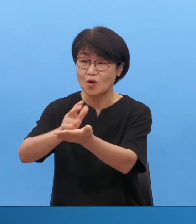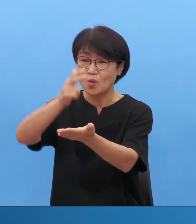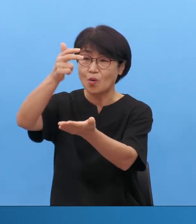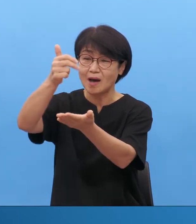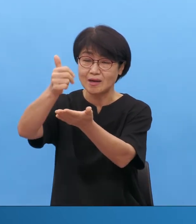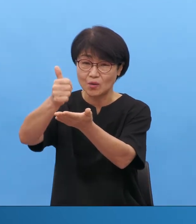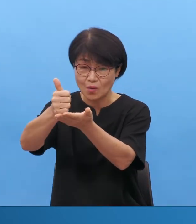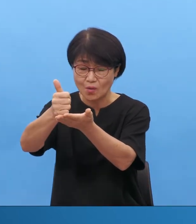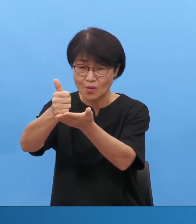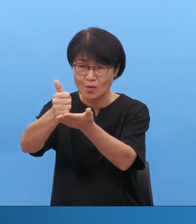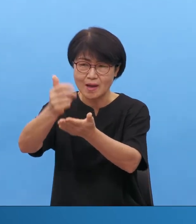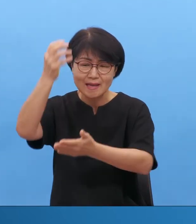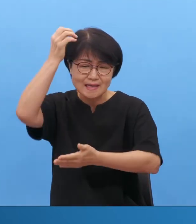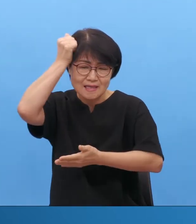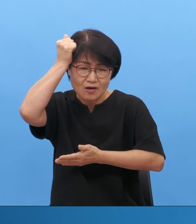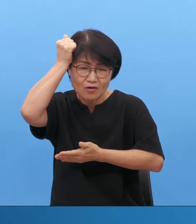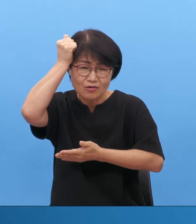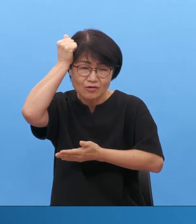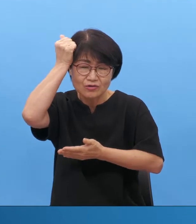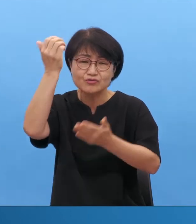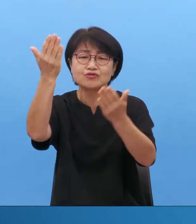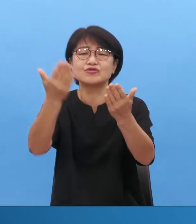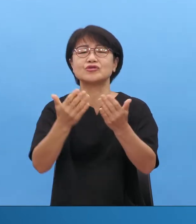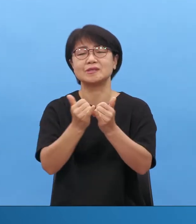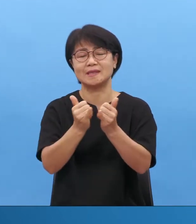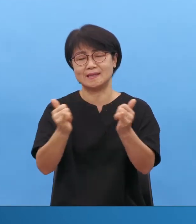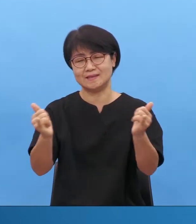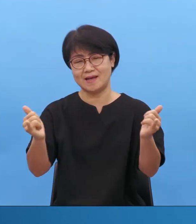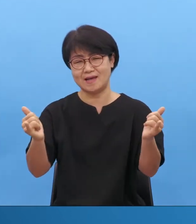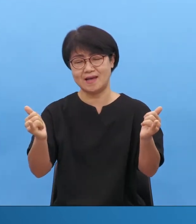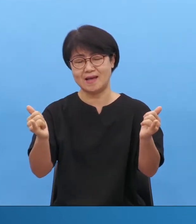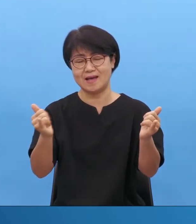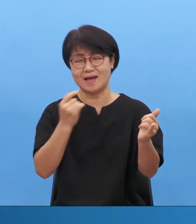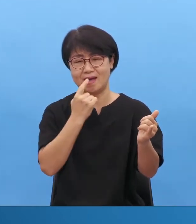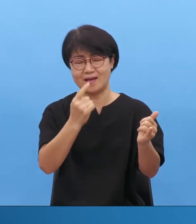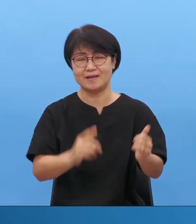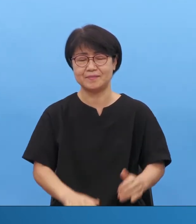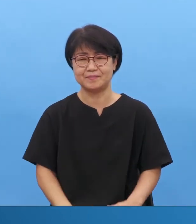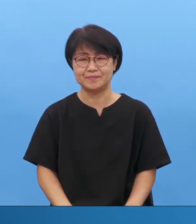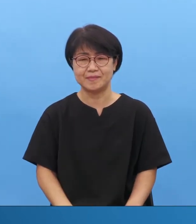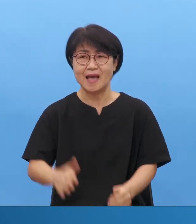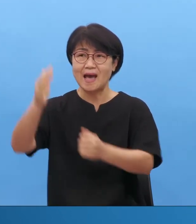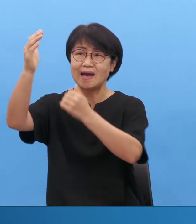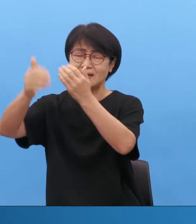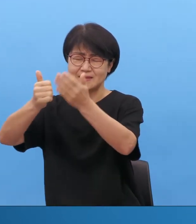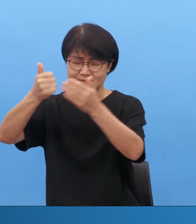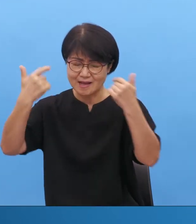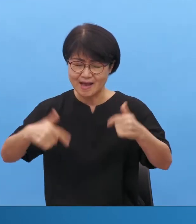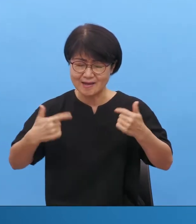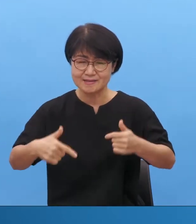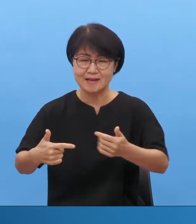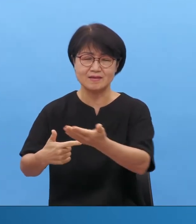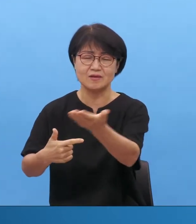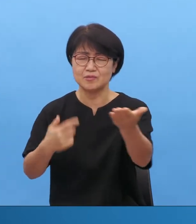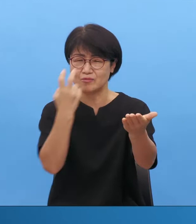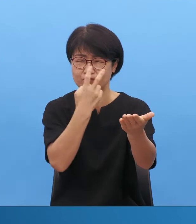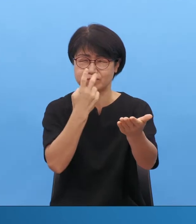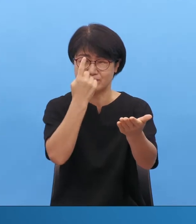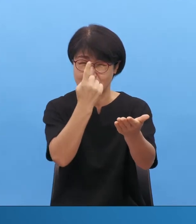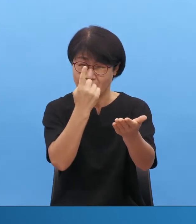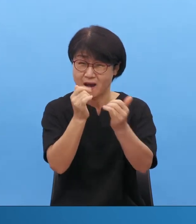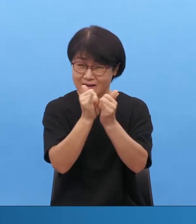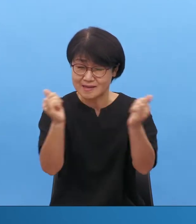on the Lord. 그러니까 여호와 하나님이 이 파수꾼을 기억하신다 그랬죠. And it means that God will remember this watchtower.